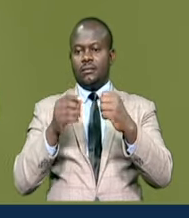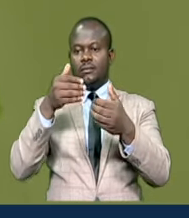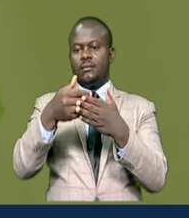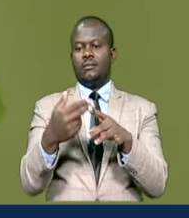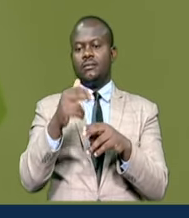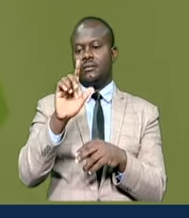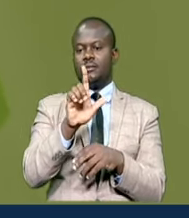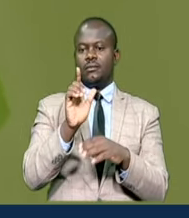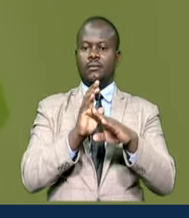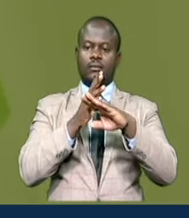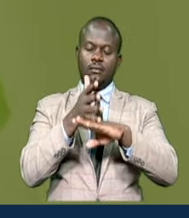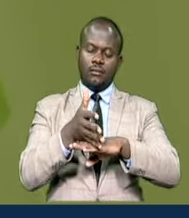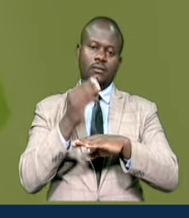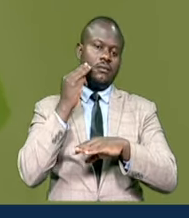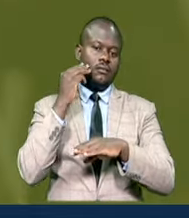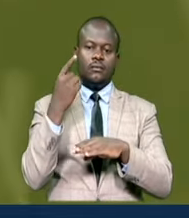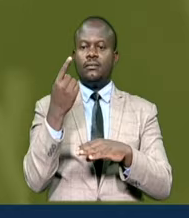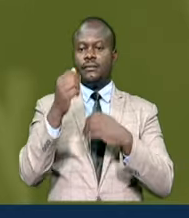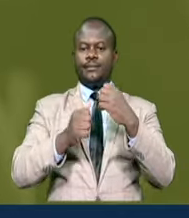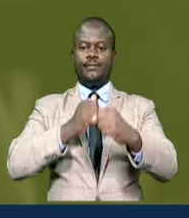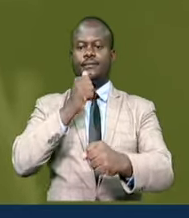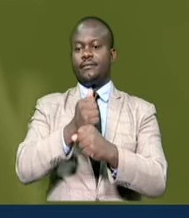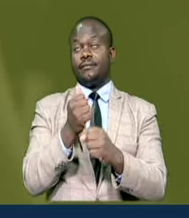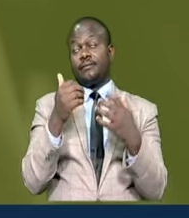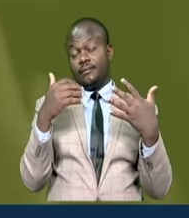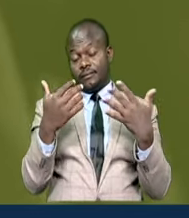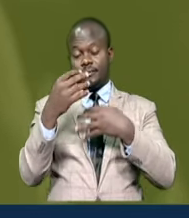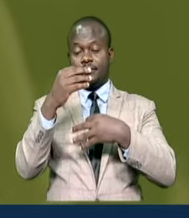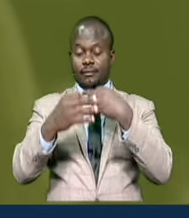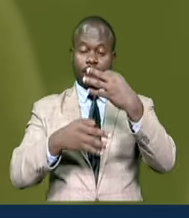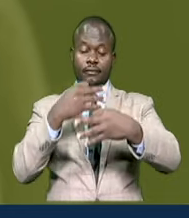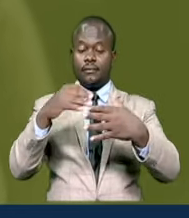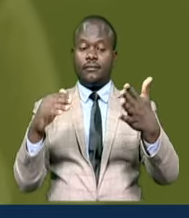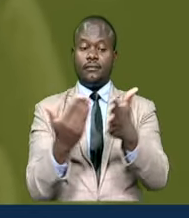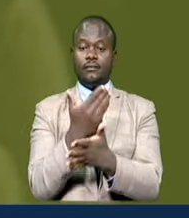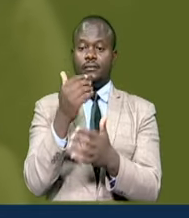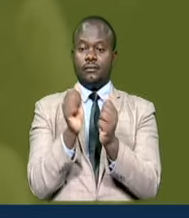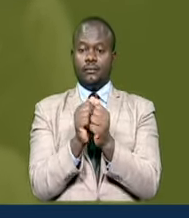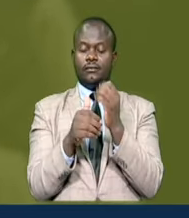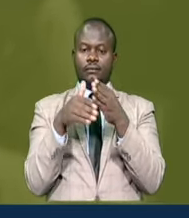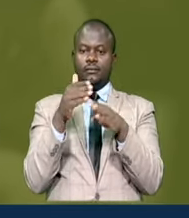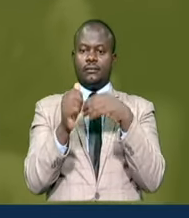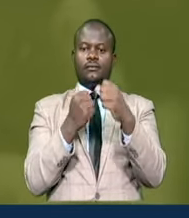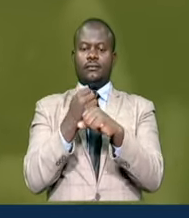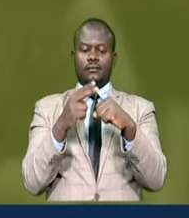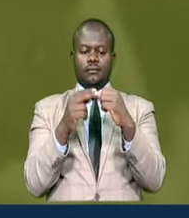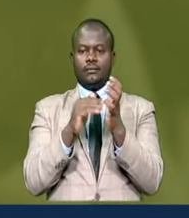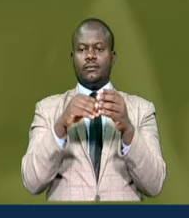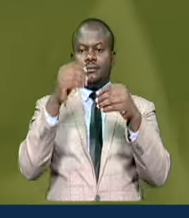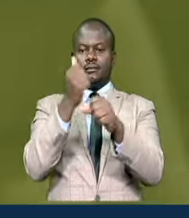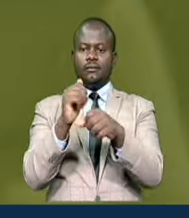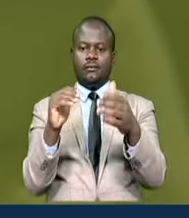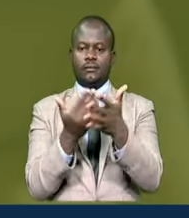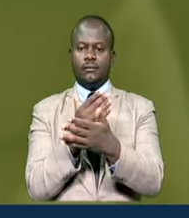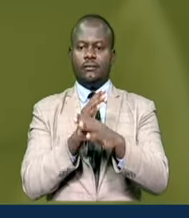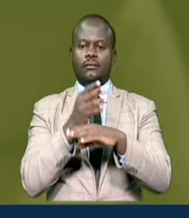litiro zisaga miliyoni ku mwaka. Usibye inganda nshya 10 zubatswe muri iyi myaka 7 zikanatanga imirimo mishya ku bagera